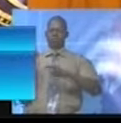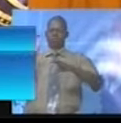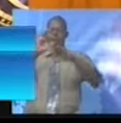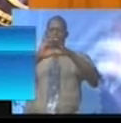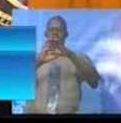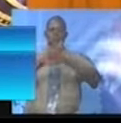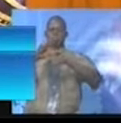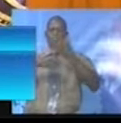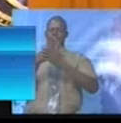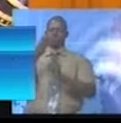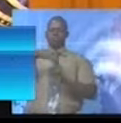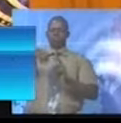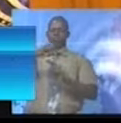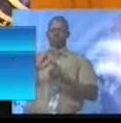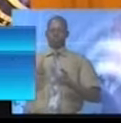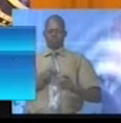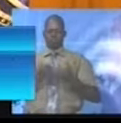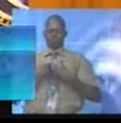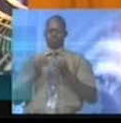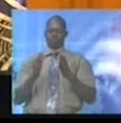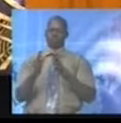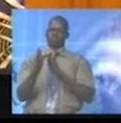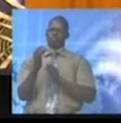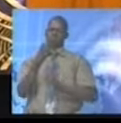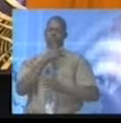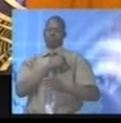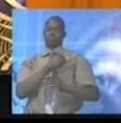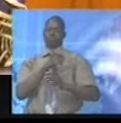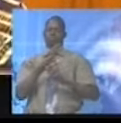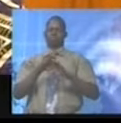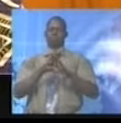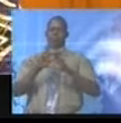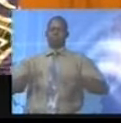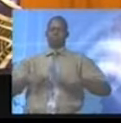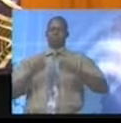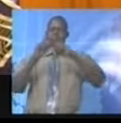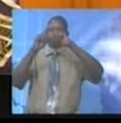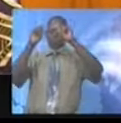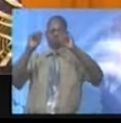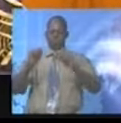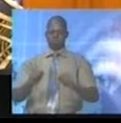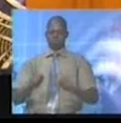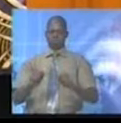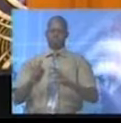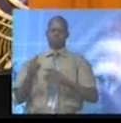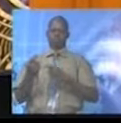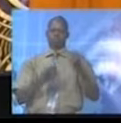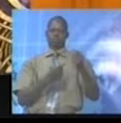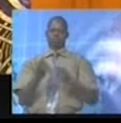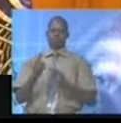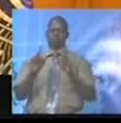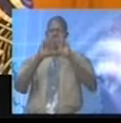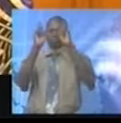touche l'environnement. Donc nous avons intérêt tous, puisqu'on dit même que la survie de l'environnement dépendra de notre capacité à gérer donc les